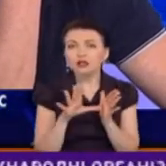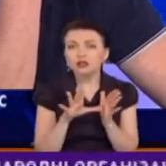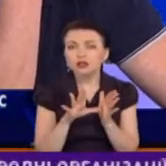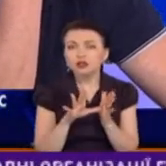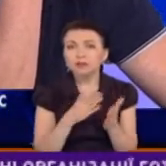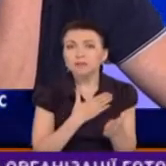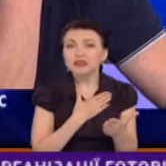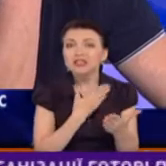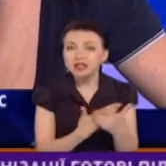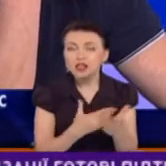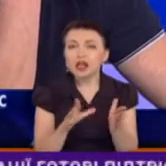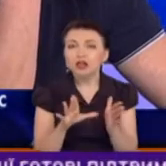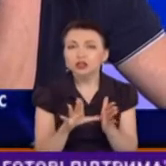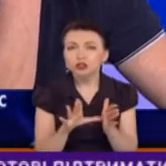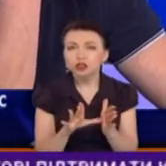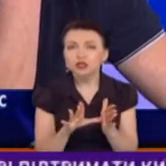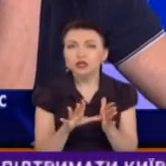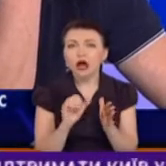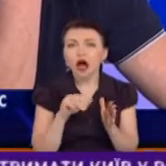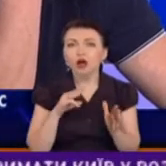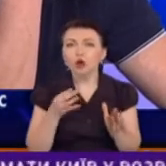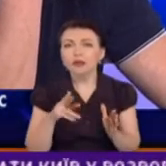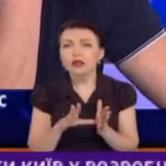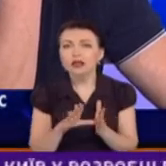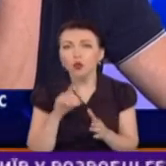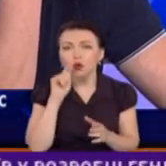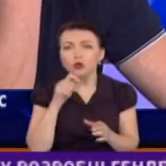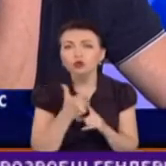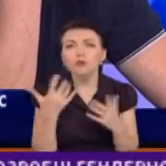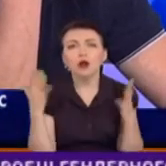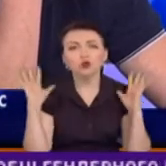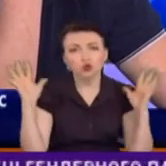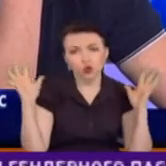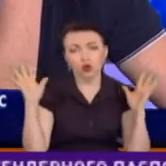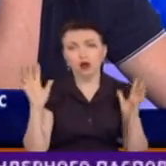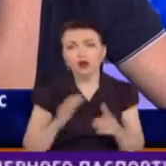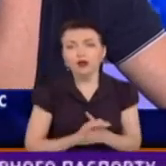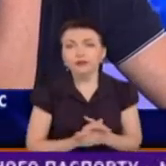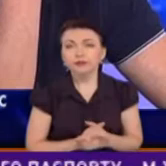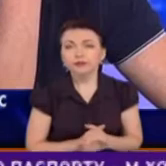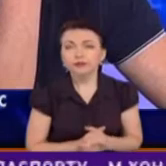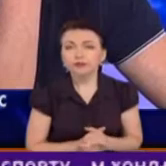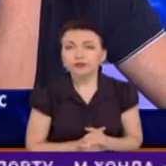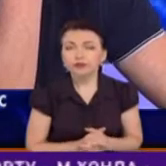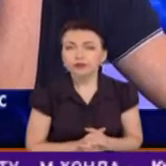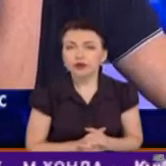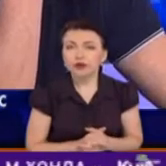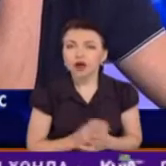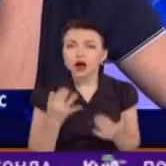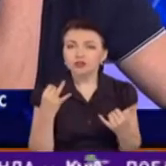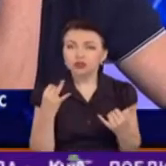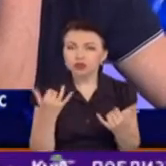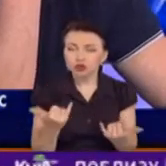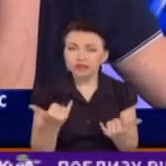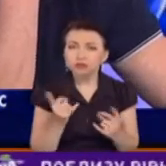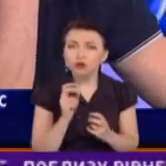Потенциал электрической атомной энергетики Украины очень большой. А сейчас инфраструктура промышленная,